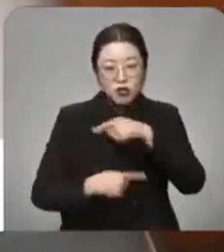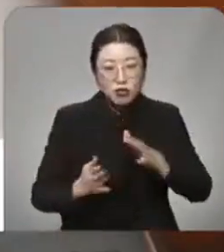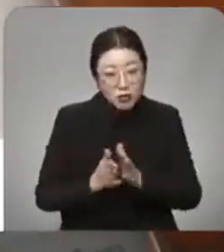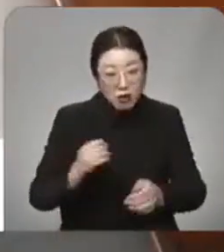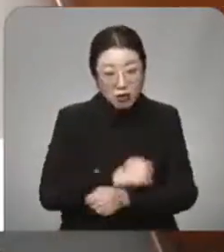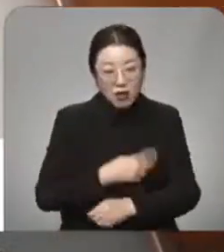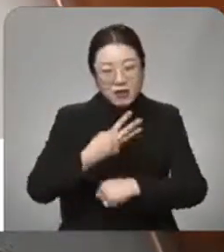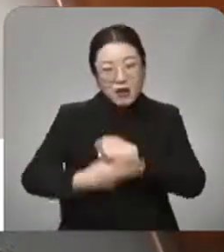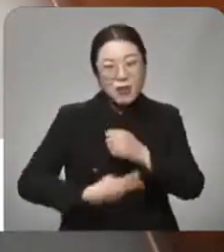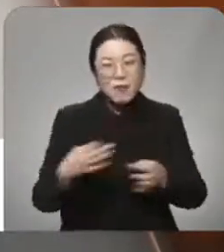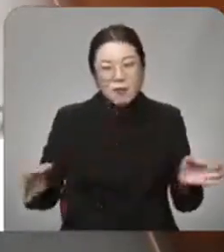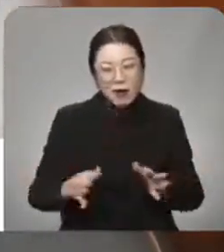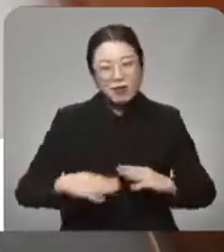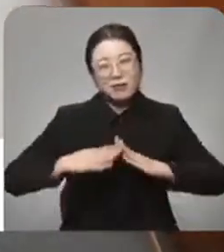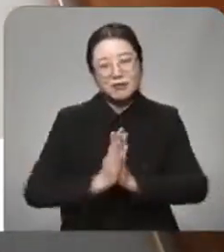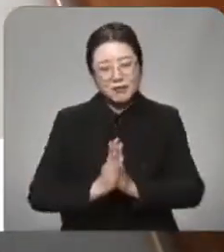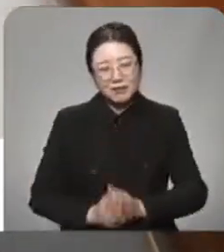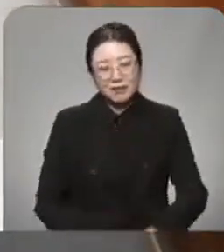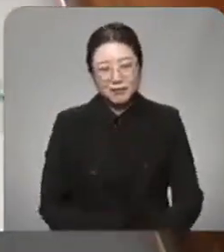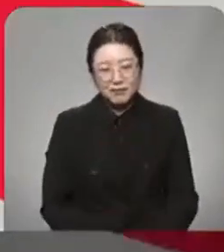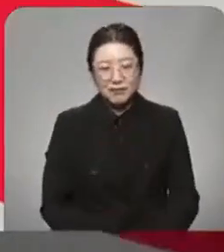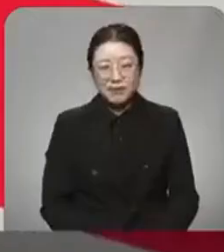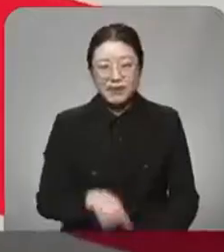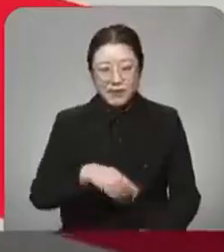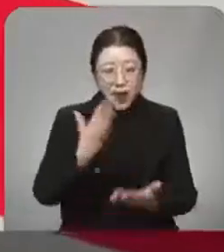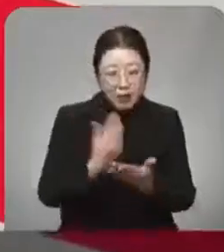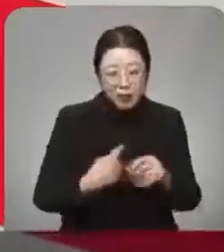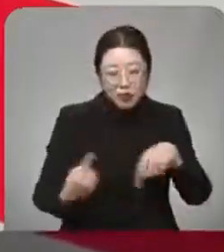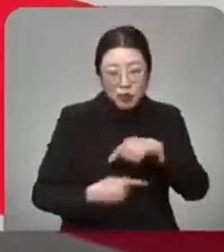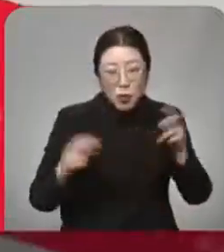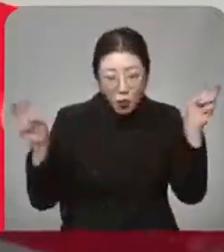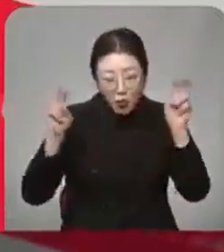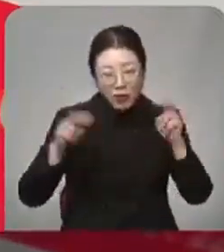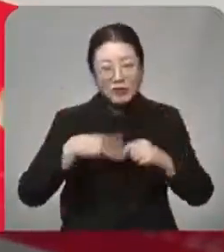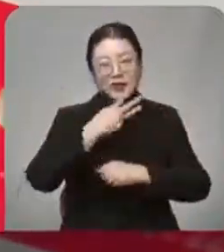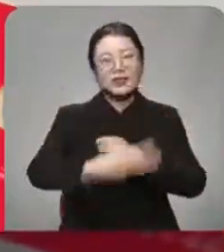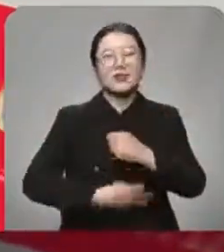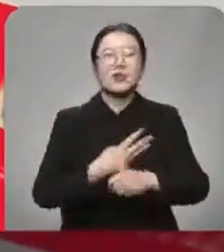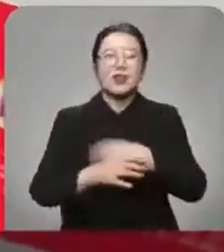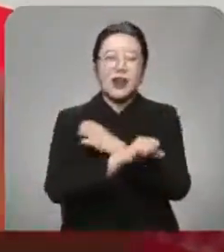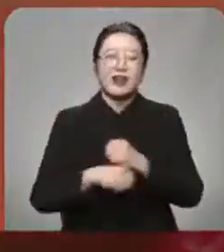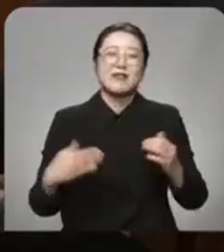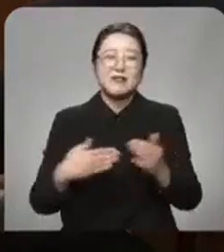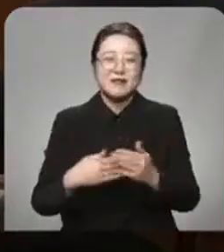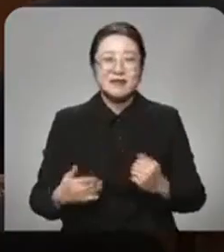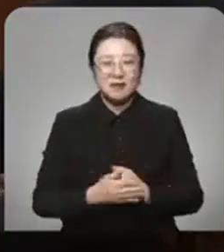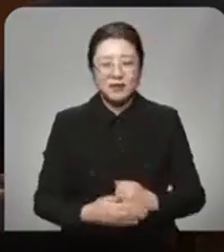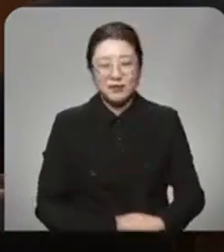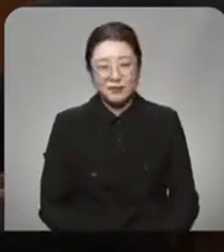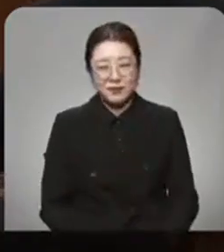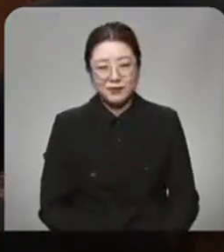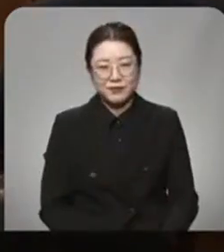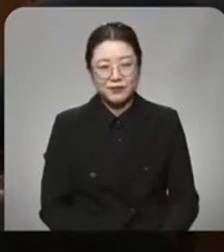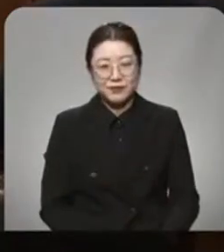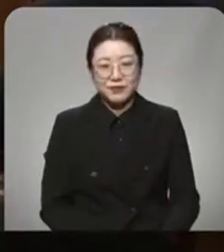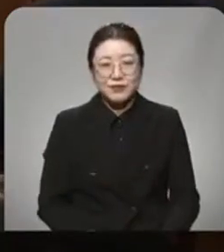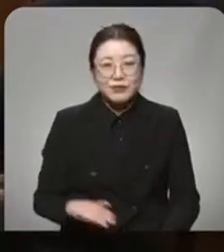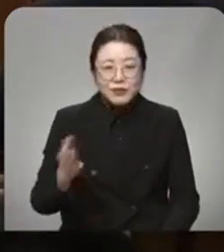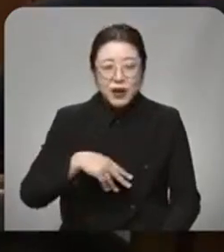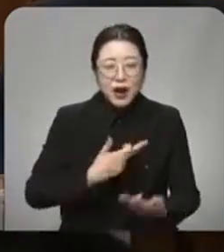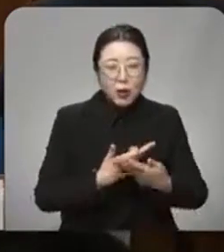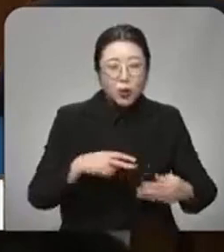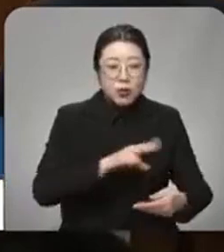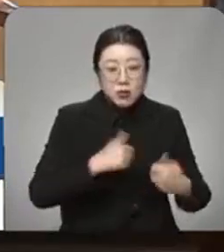3년 만인 지난달 중단됐습니다. 이 앱을 운영하는 업체와의 3년 계약이 끝났기 때문입니다. 그런데